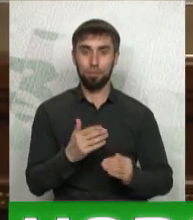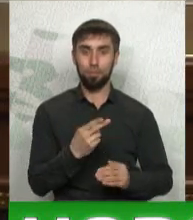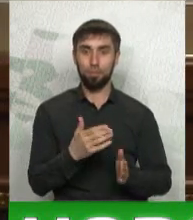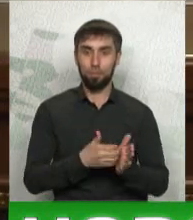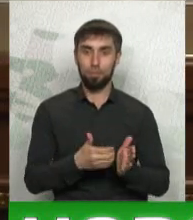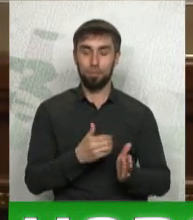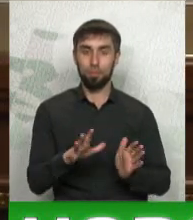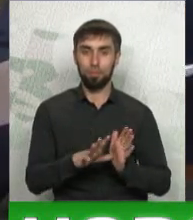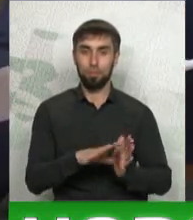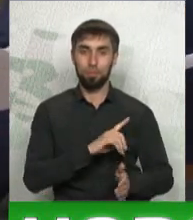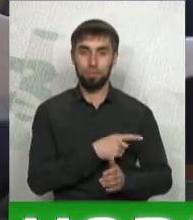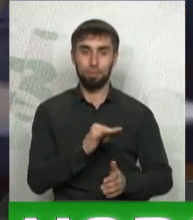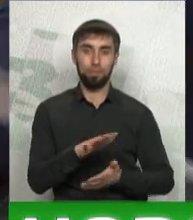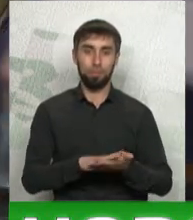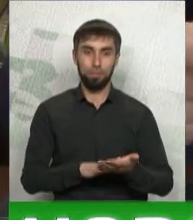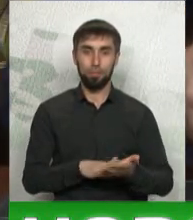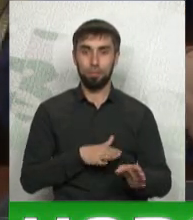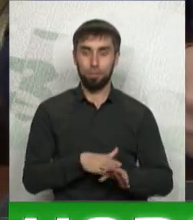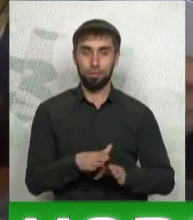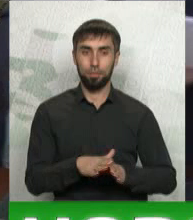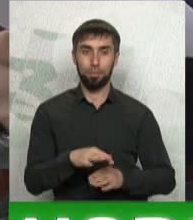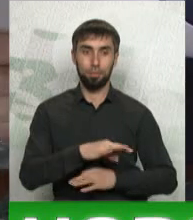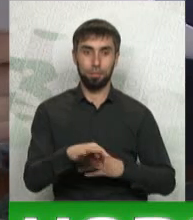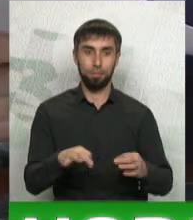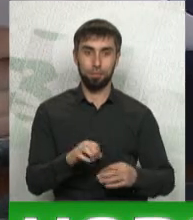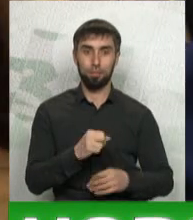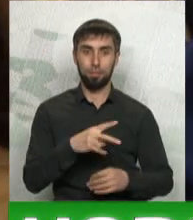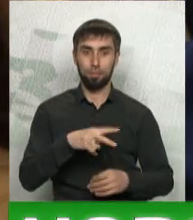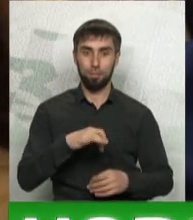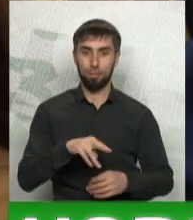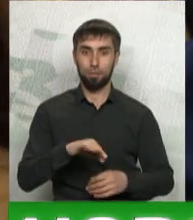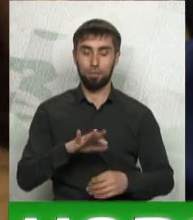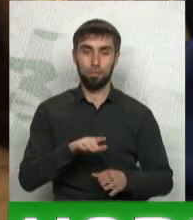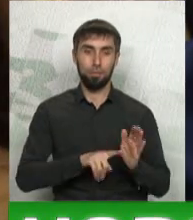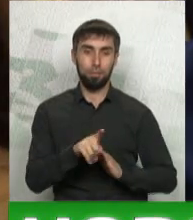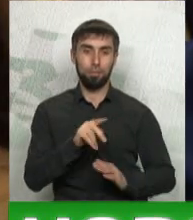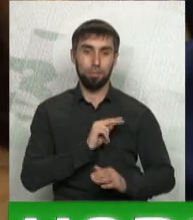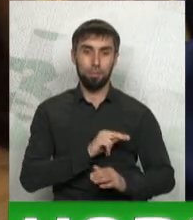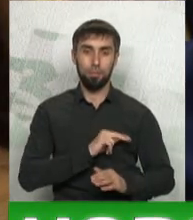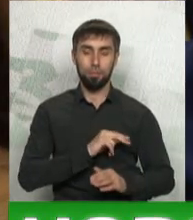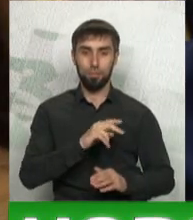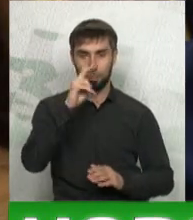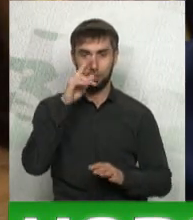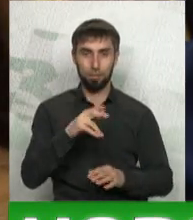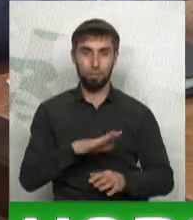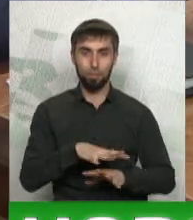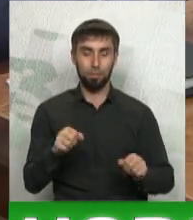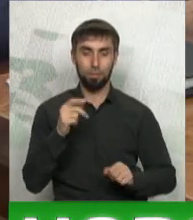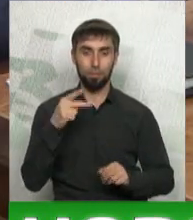энергомощностей дальнейшую реализацию проектов альберт ульянов начал карьеру в органах государственной власти